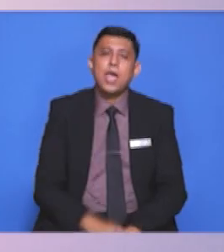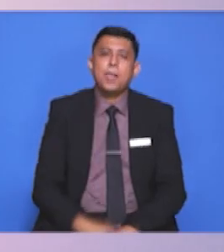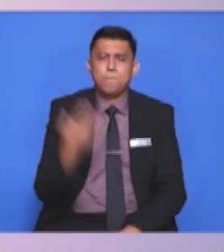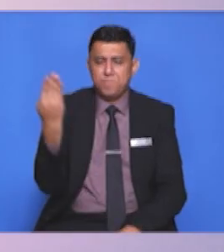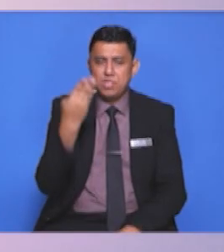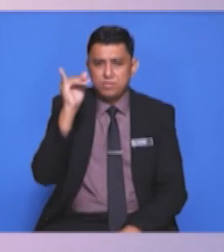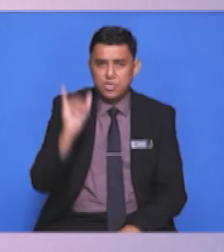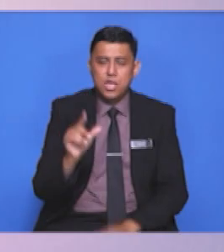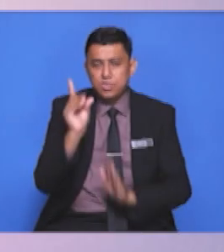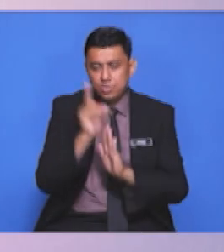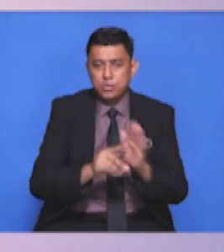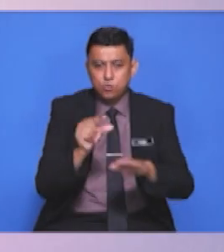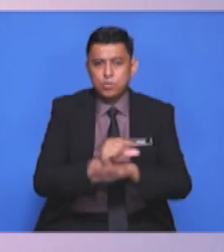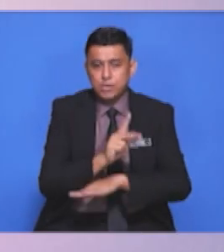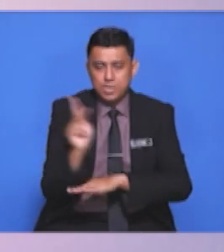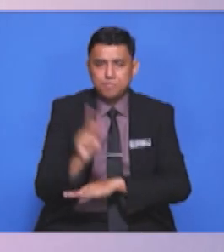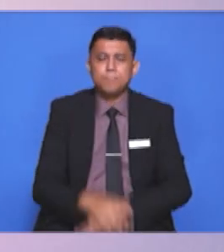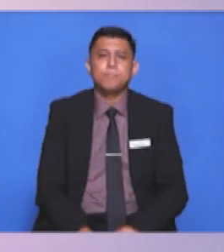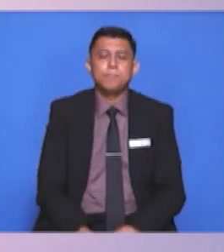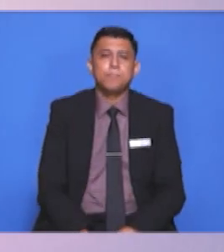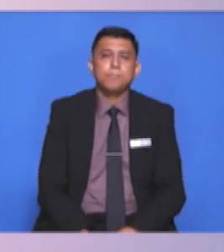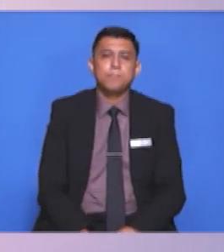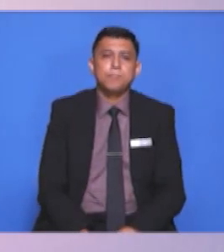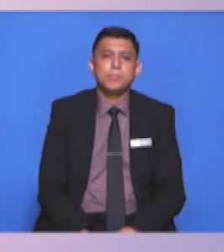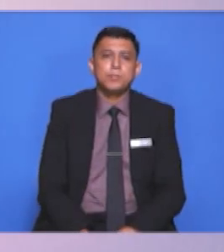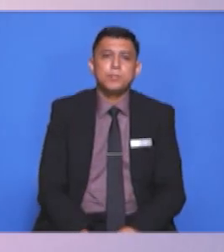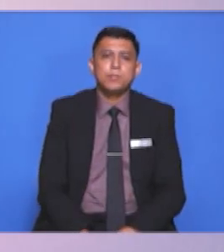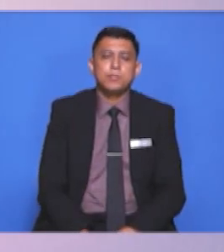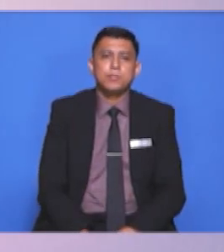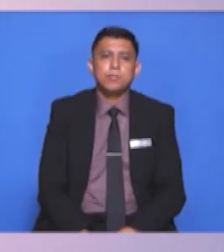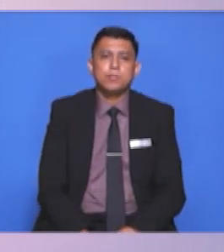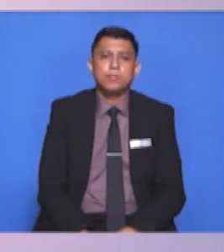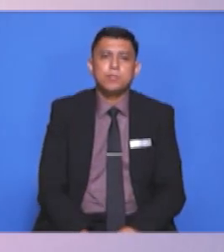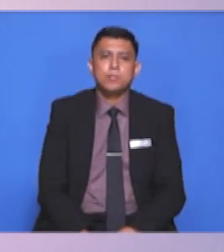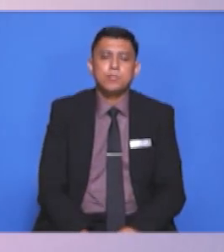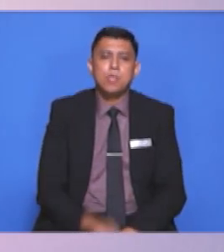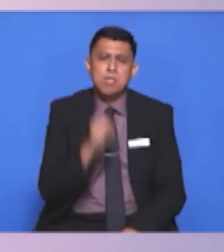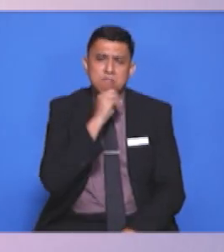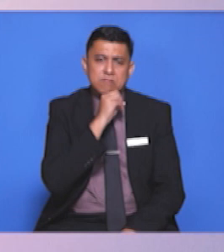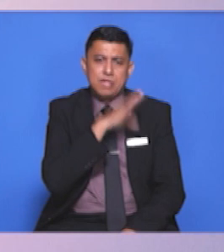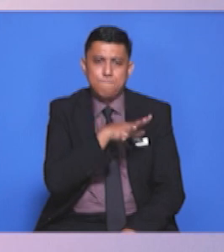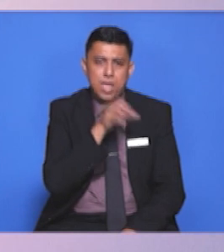kata gandeng perkataan yang ketiga sampah